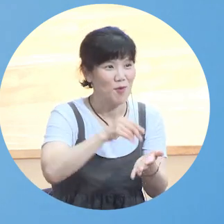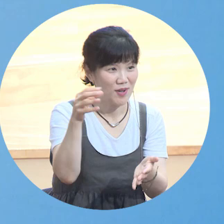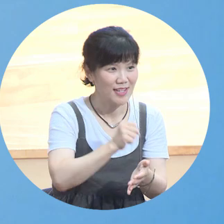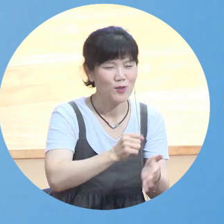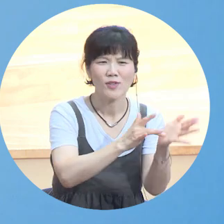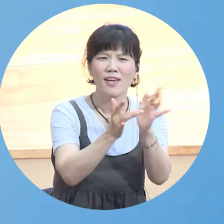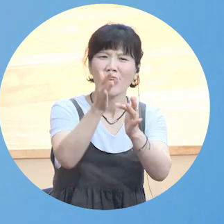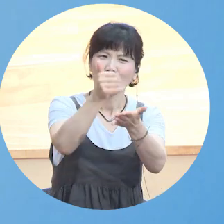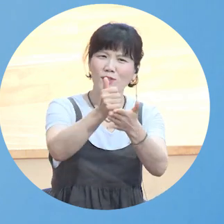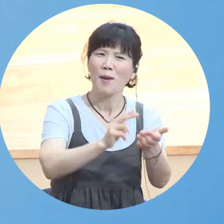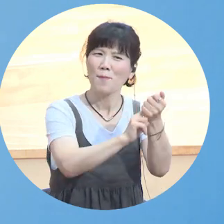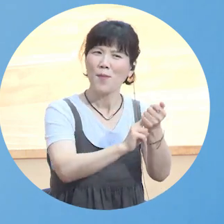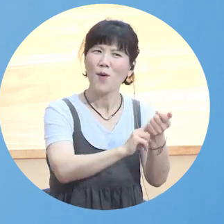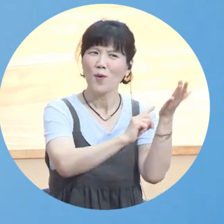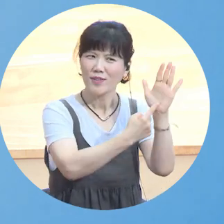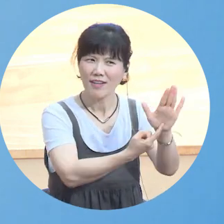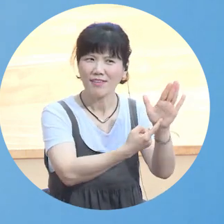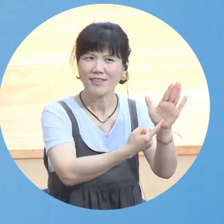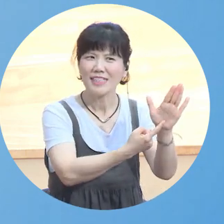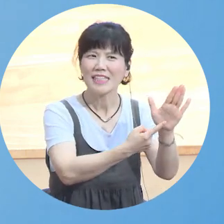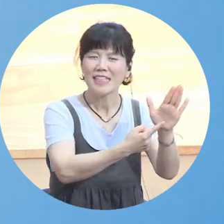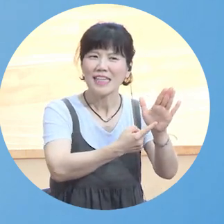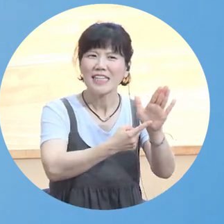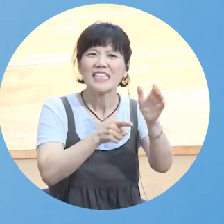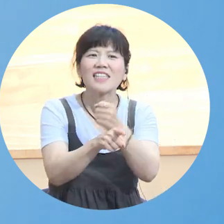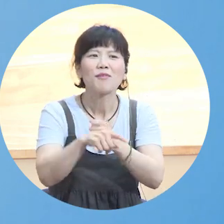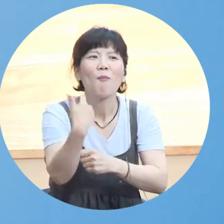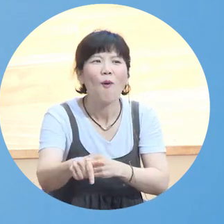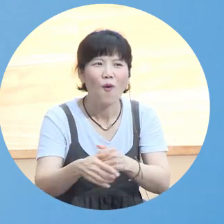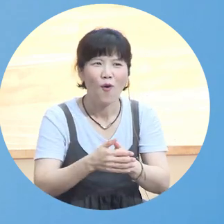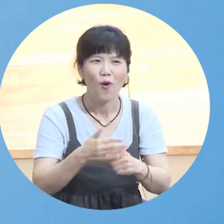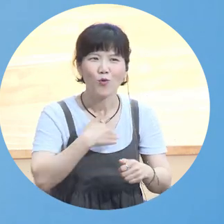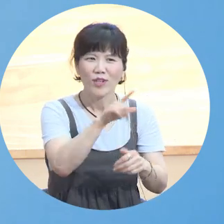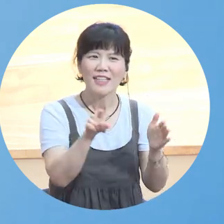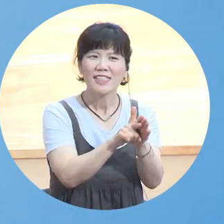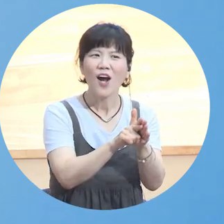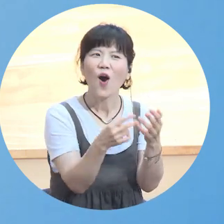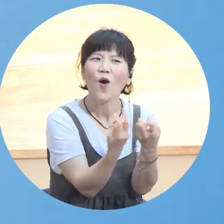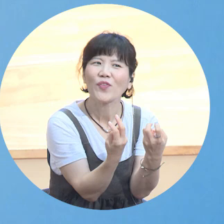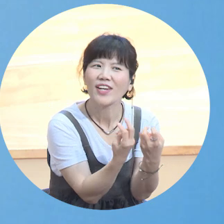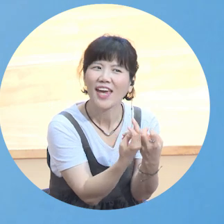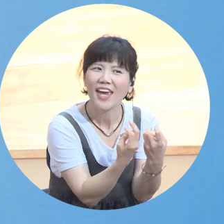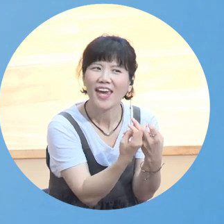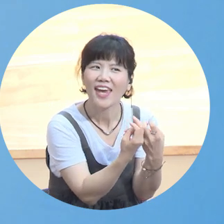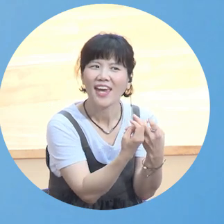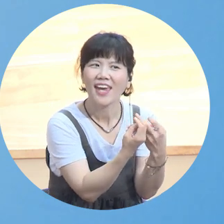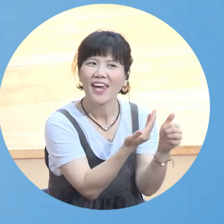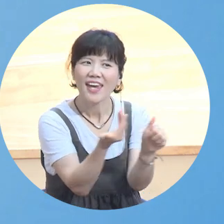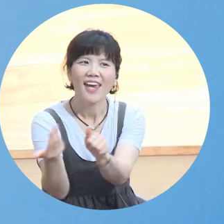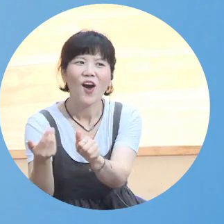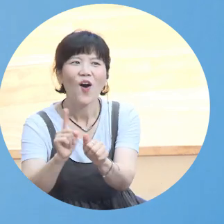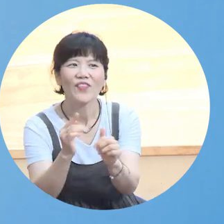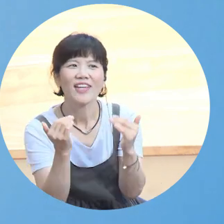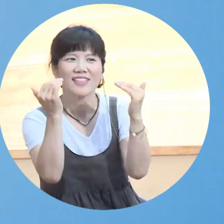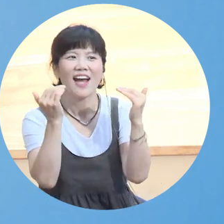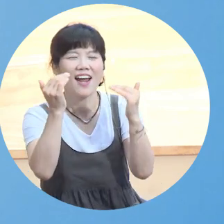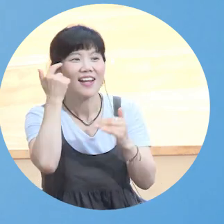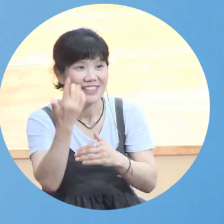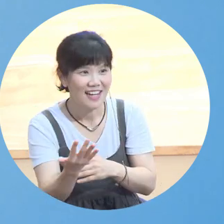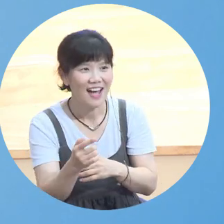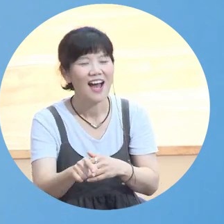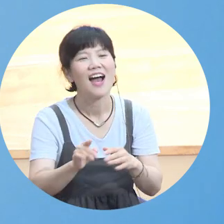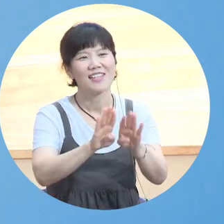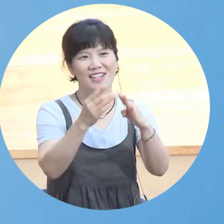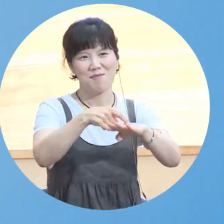이끌어 가는 것이 뭔지 우리의 신앙을 어떻게 초 8 시키고 어떻게 자라나게 하는 지 오늘 열린 마음으로 주의 말씀으로